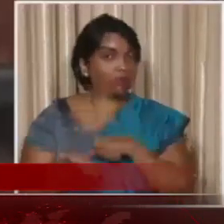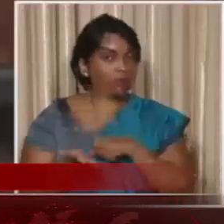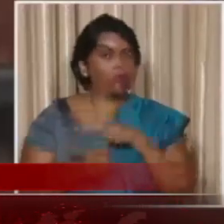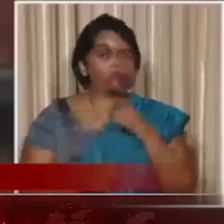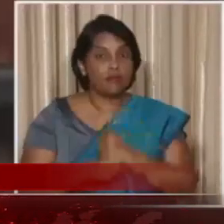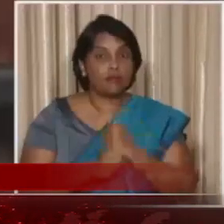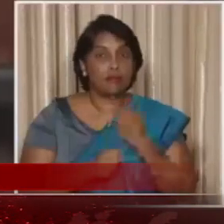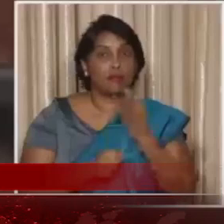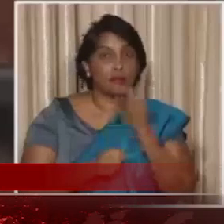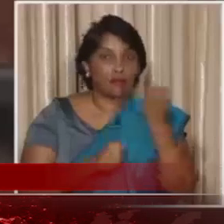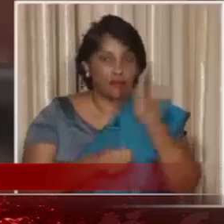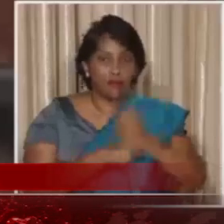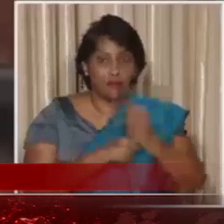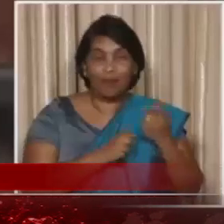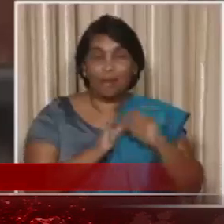භාණ්ඩාගාර බැඳුම් කරවල